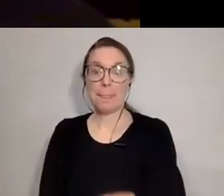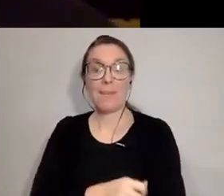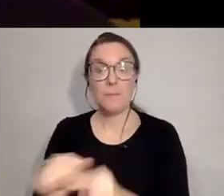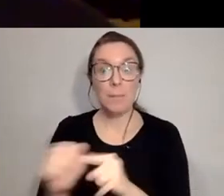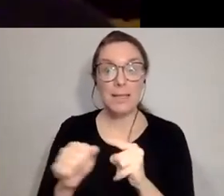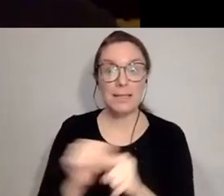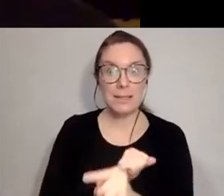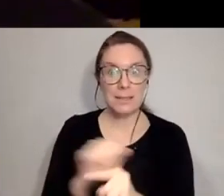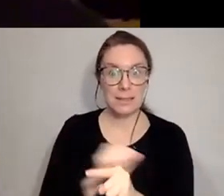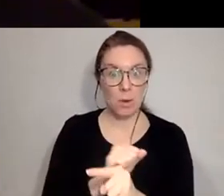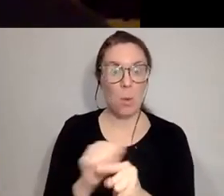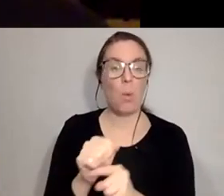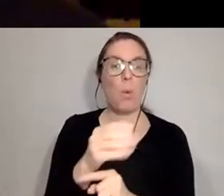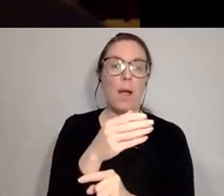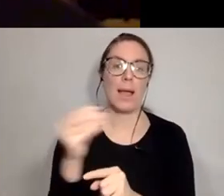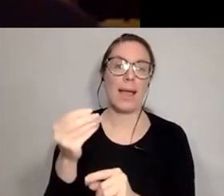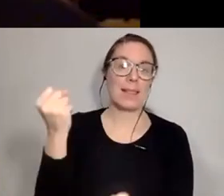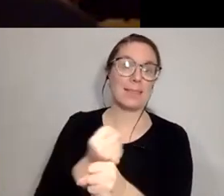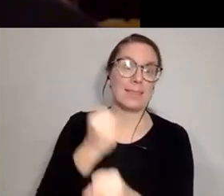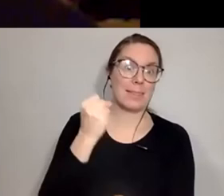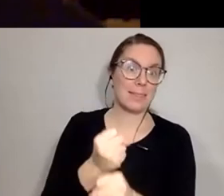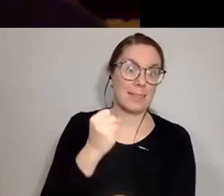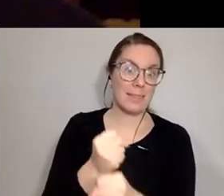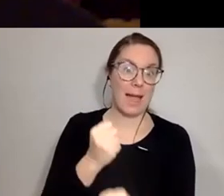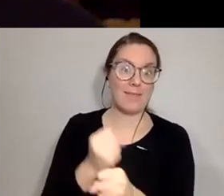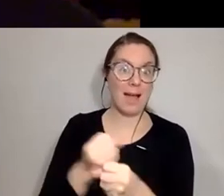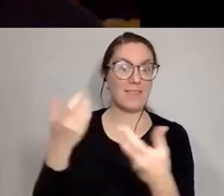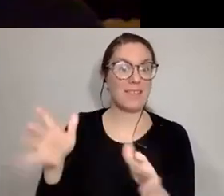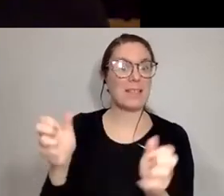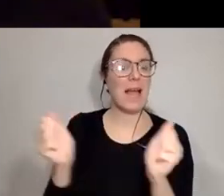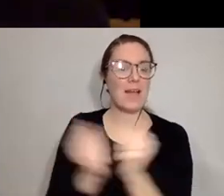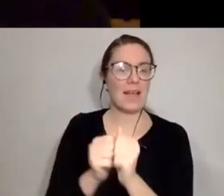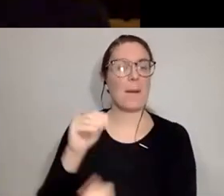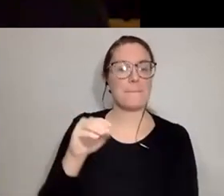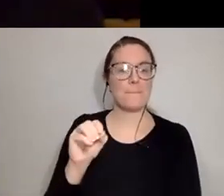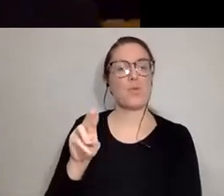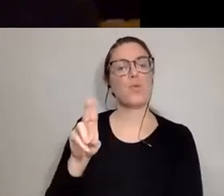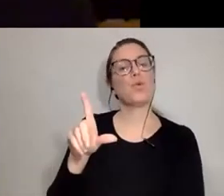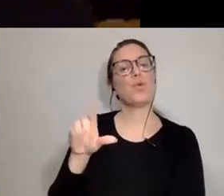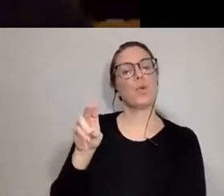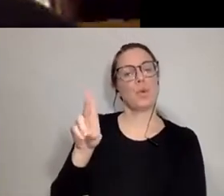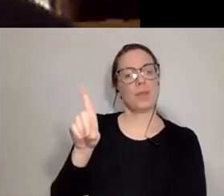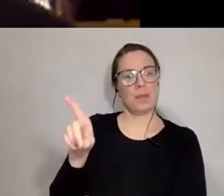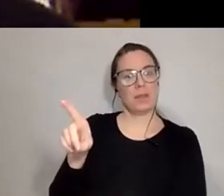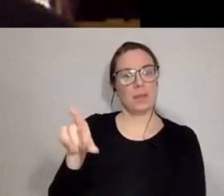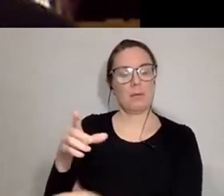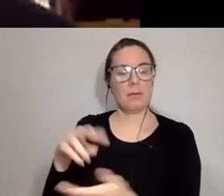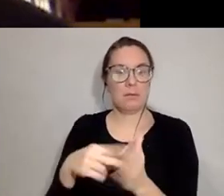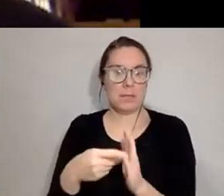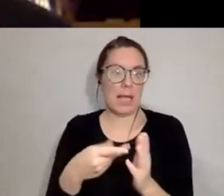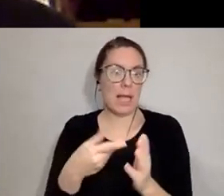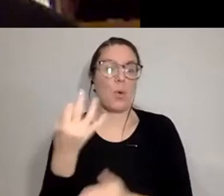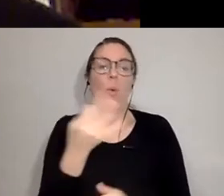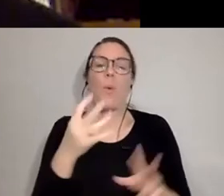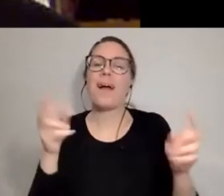le travail qu'on a conduit avec Mouloud font que le cours Droits et Citoyenneté et Handicap qui